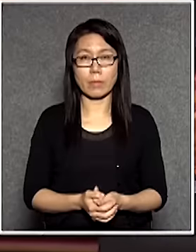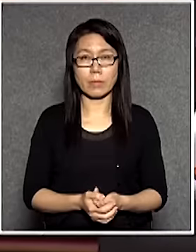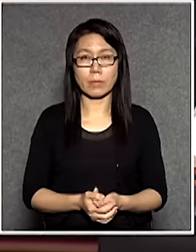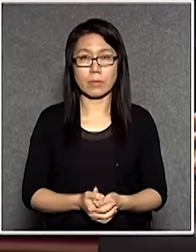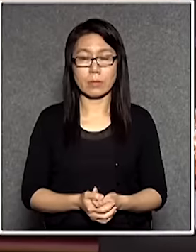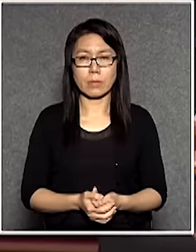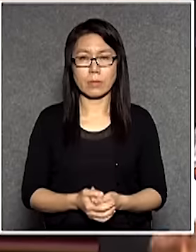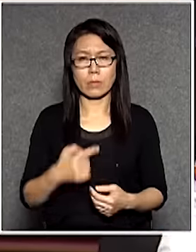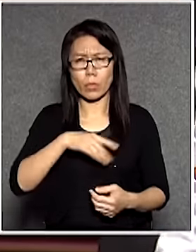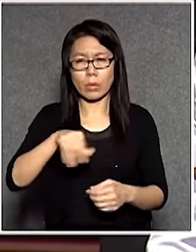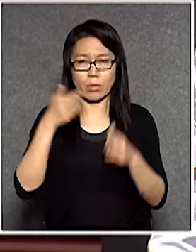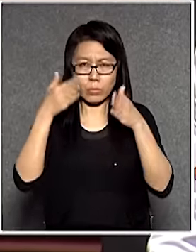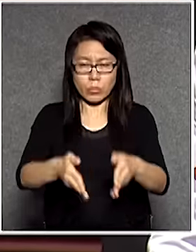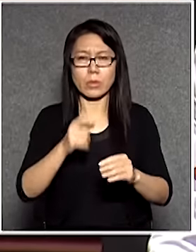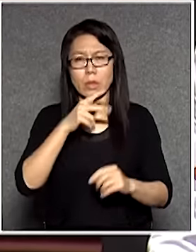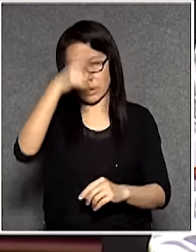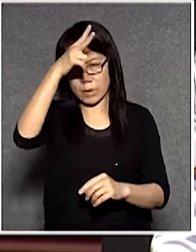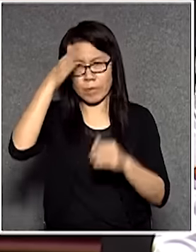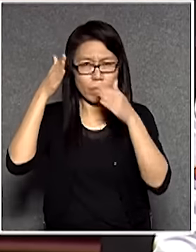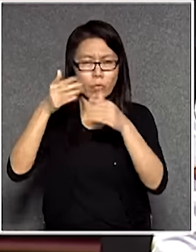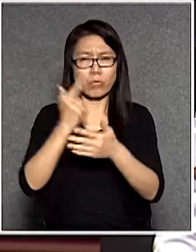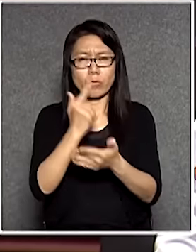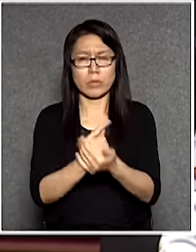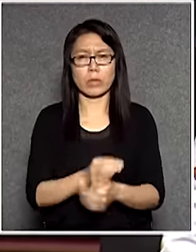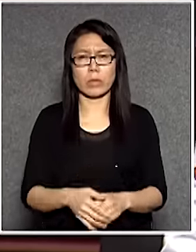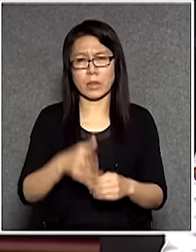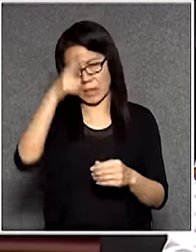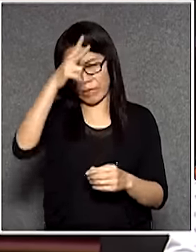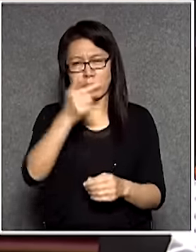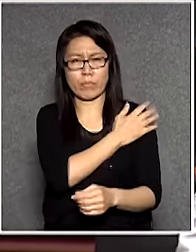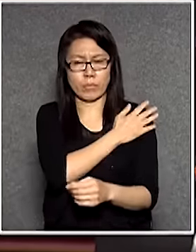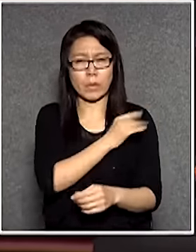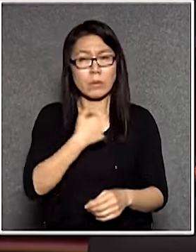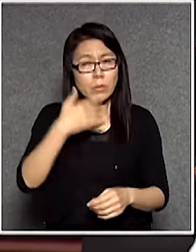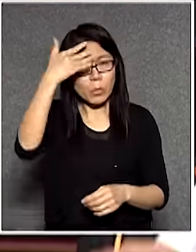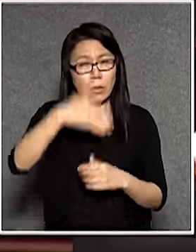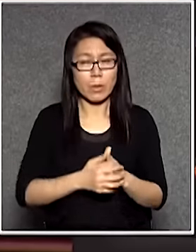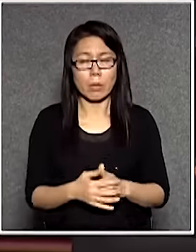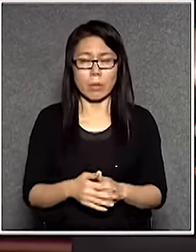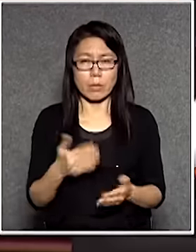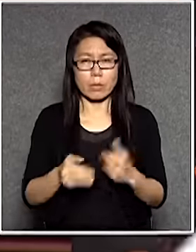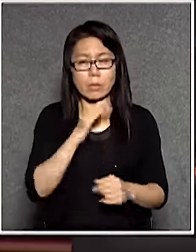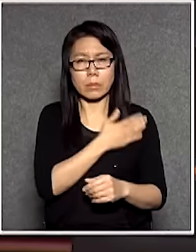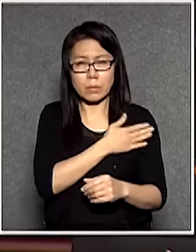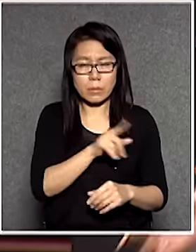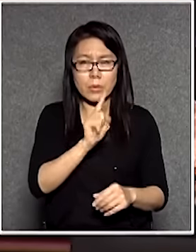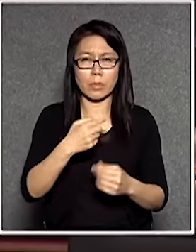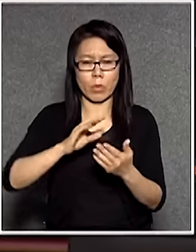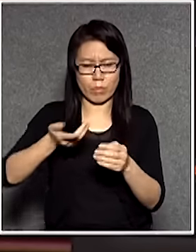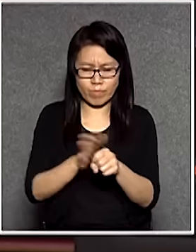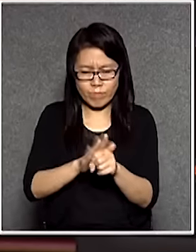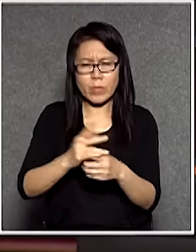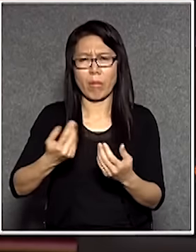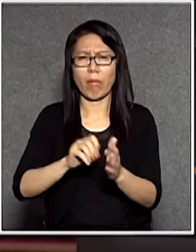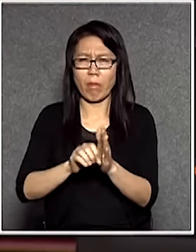唔係，我哋而家針對係個政府啊嘛，你政府承擔嗰個責任噶嘛，係咪？喂，你無論點樣修補，你都係千瘡